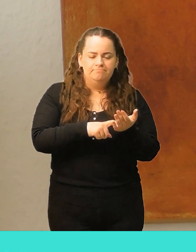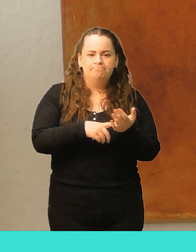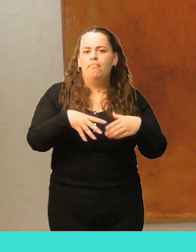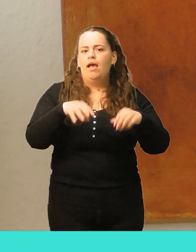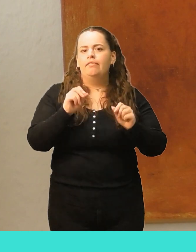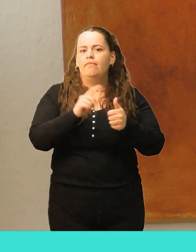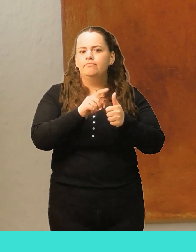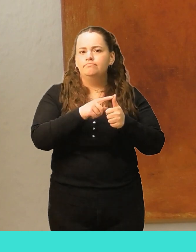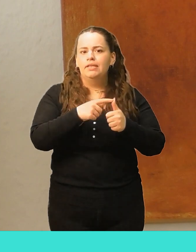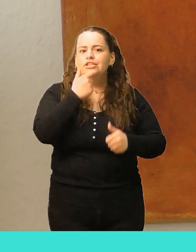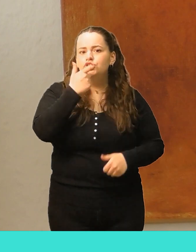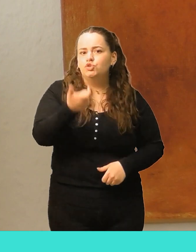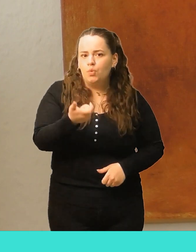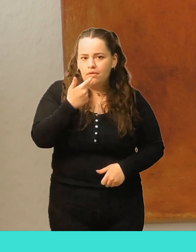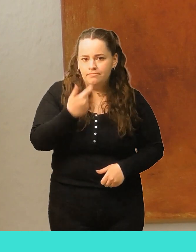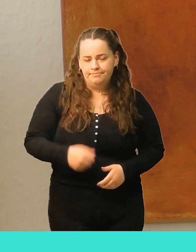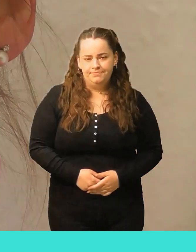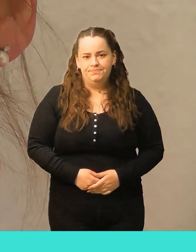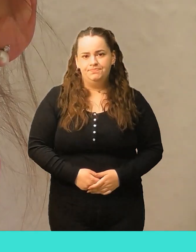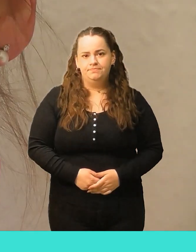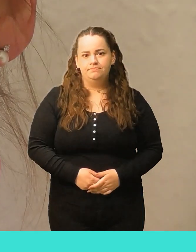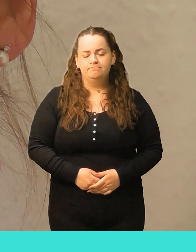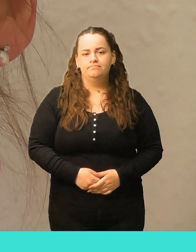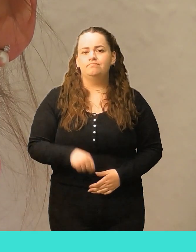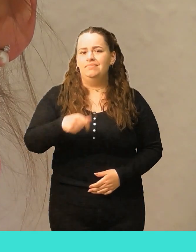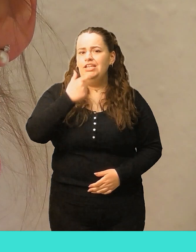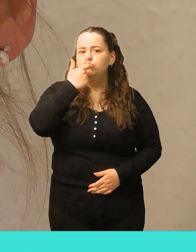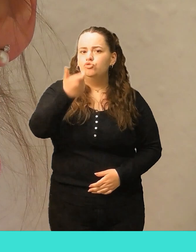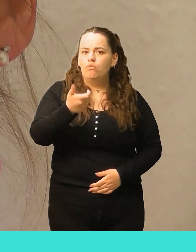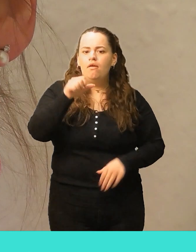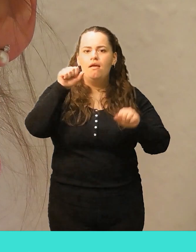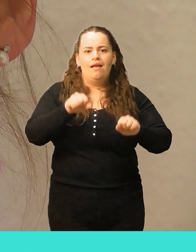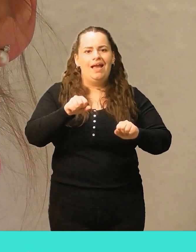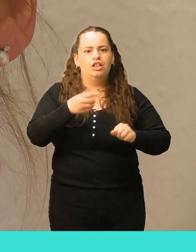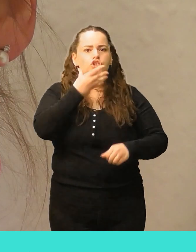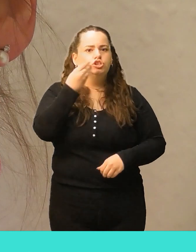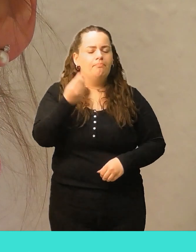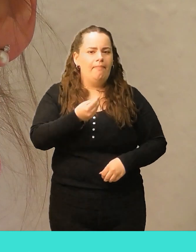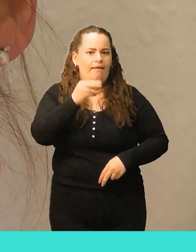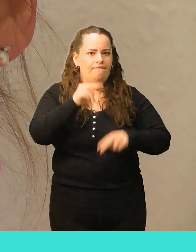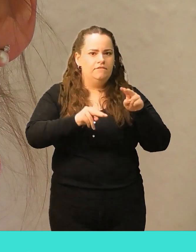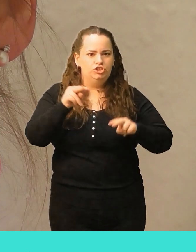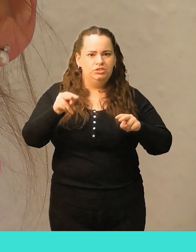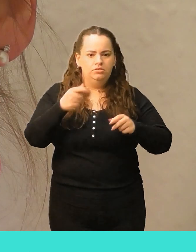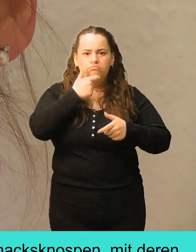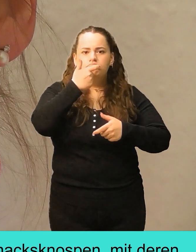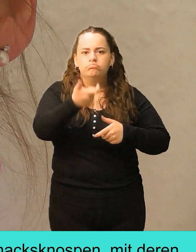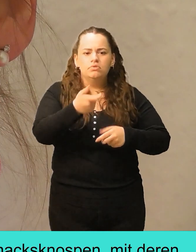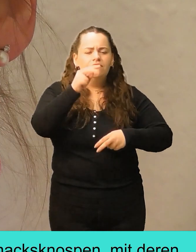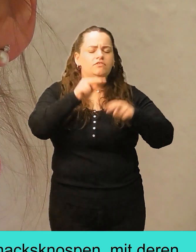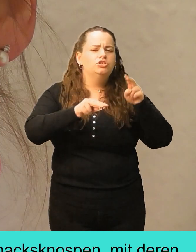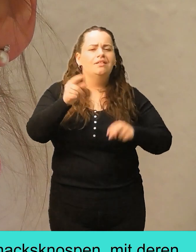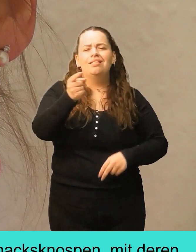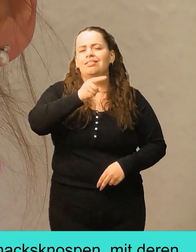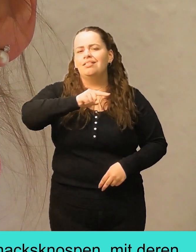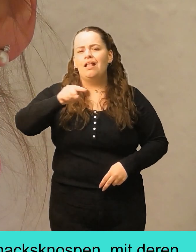Gründe. Fangen wir mit der Zunge an. Mit ihr können wir schmecken. Auf